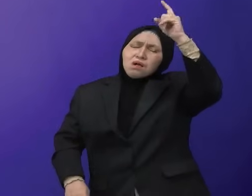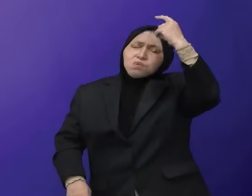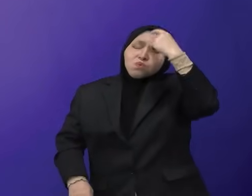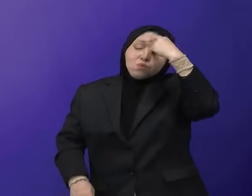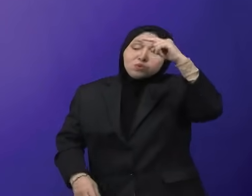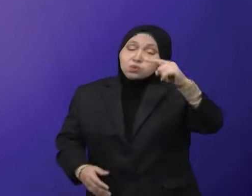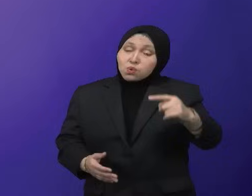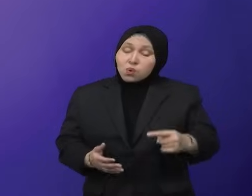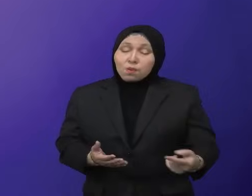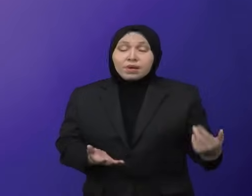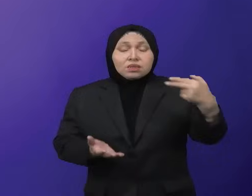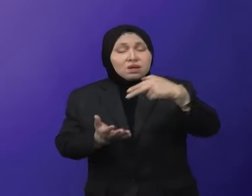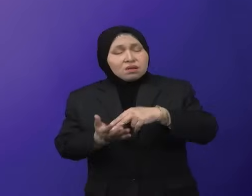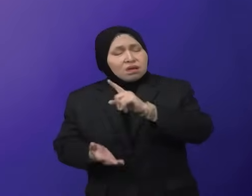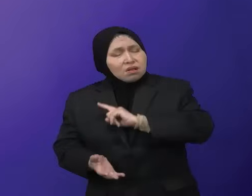sabilillahi wal